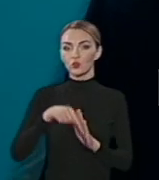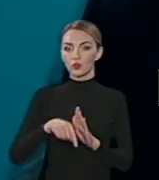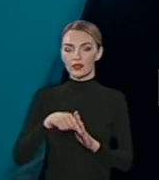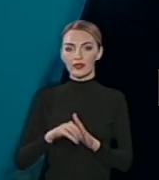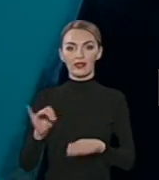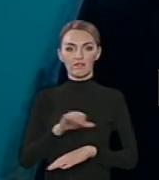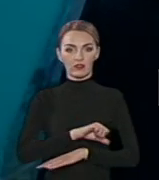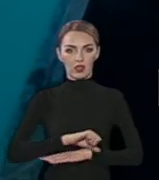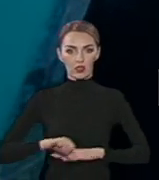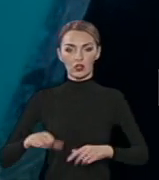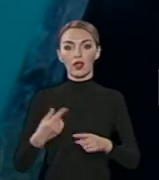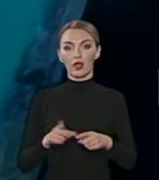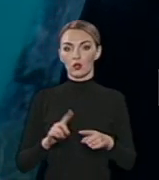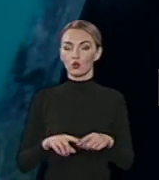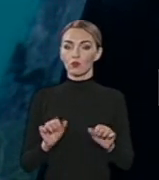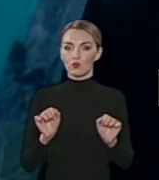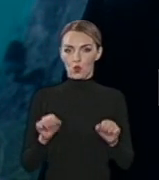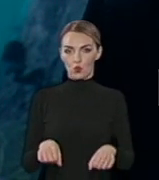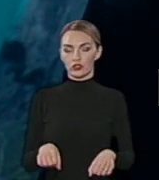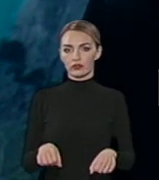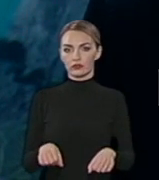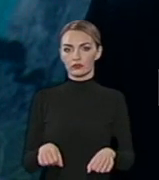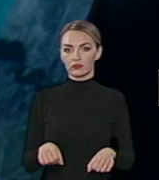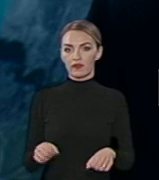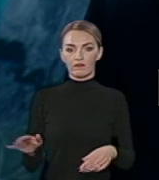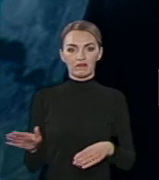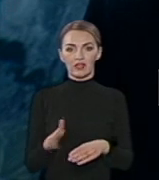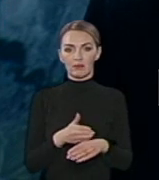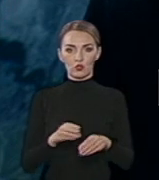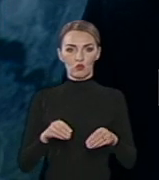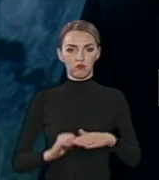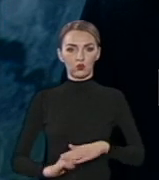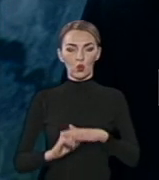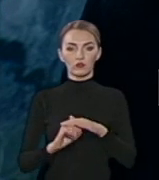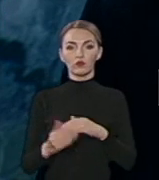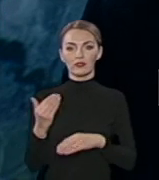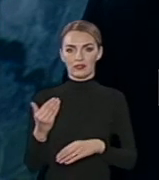и внешней, это может выбить почву из-под их ног, это может,